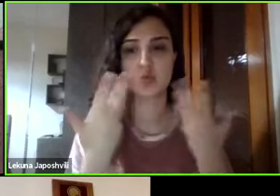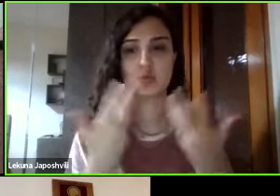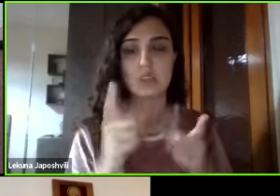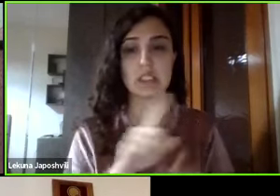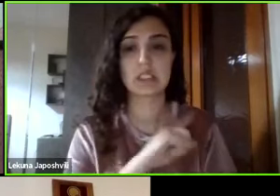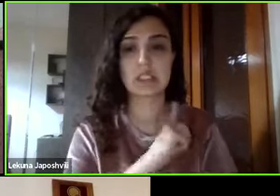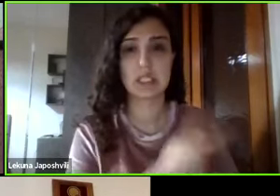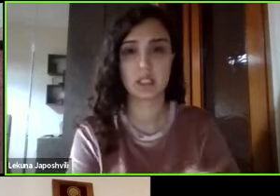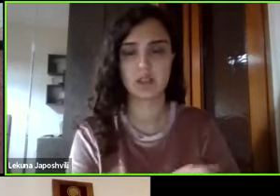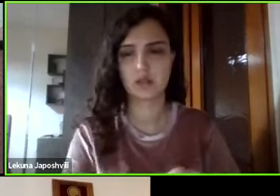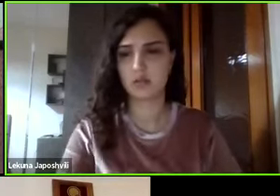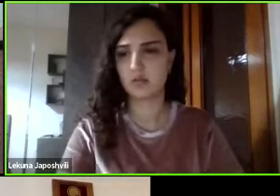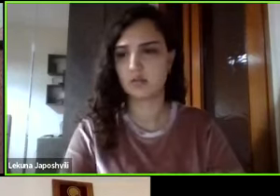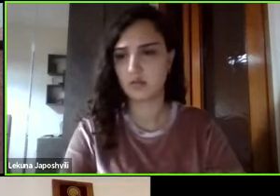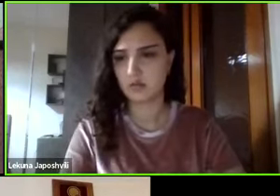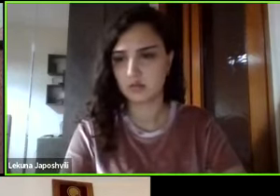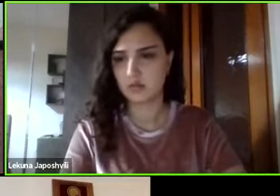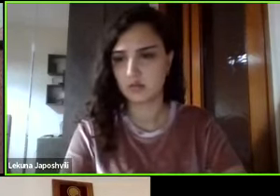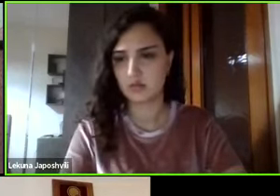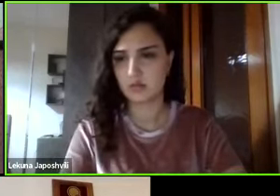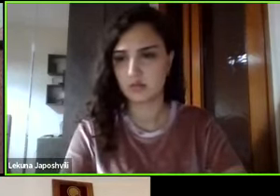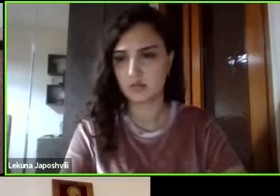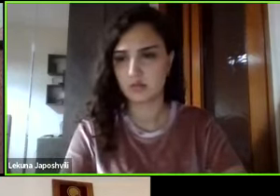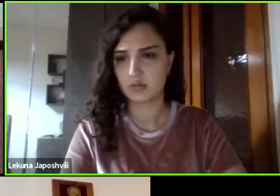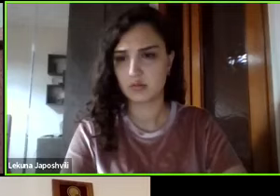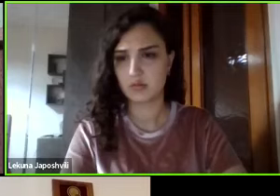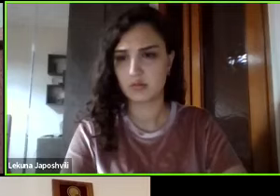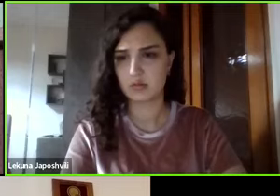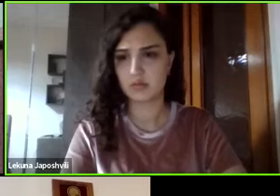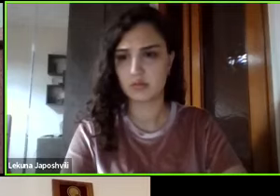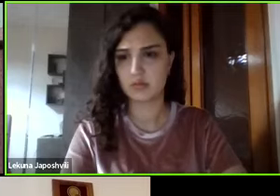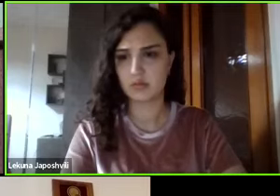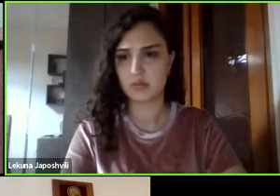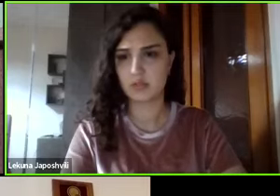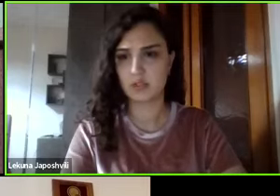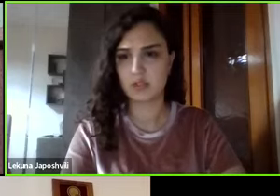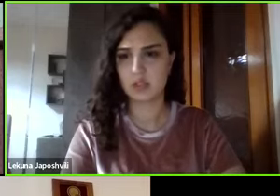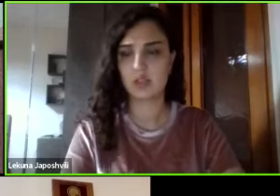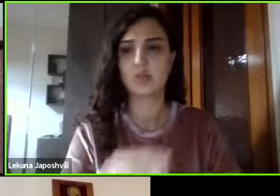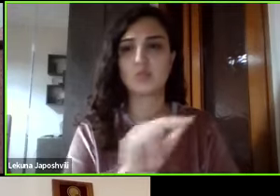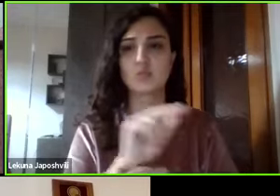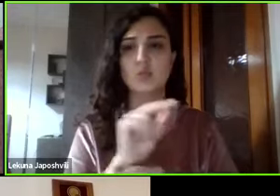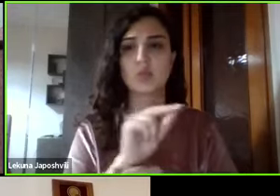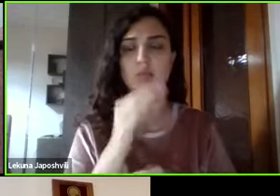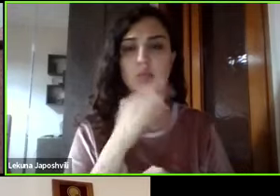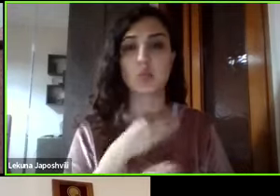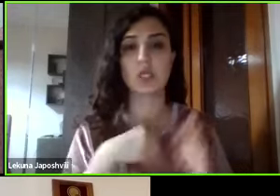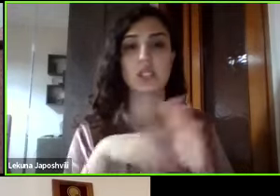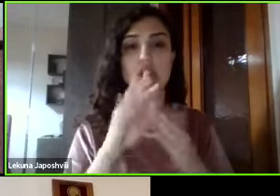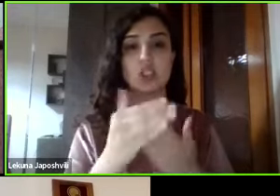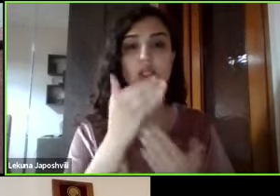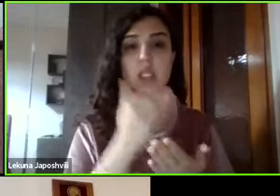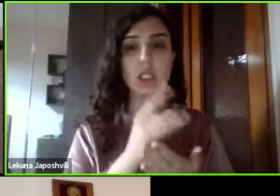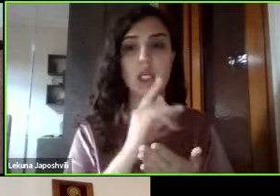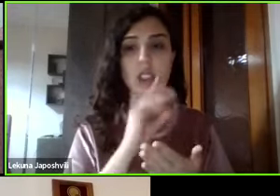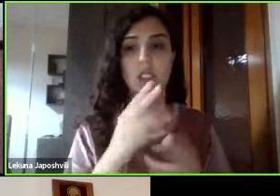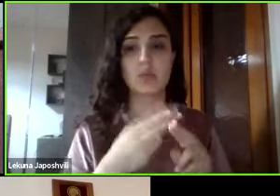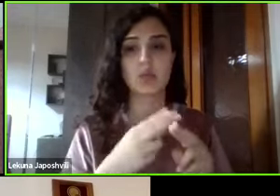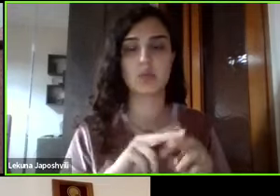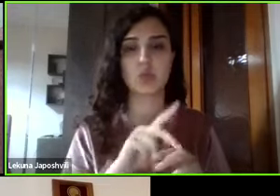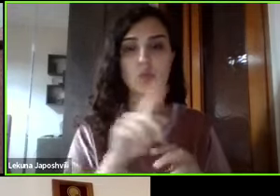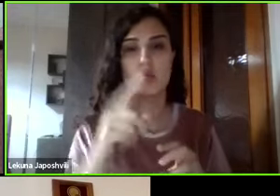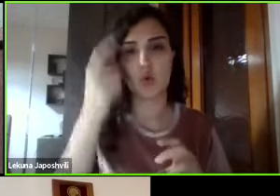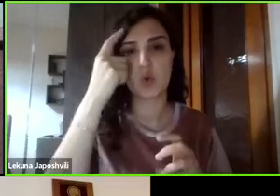ძლიერი, ძლიერი მკურნალობ, რა თქმა უნდა, და მისმა მკურნალმა ექიმმა მითხრა, რომ უკეთესი შედეგი არ იქნება, იმიტომ რომ